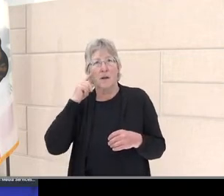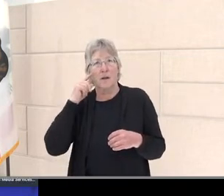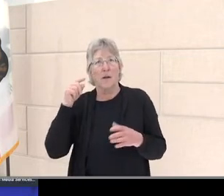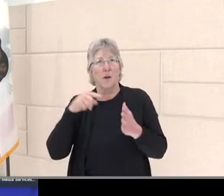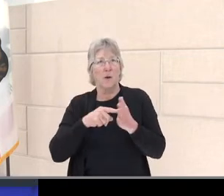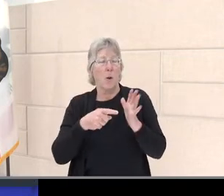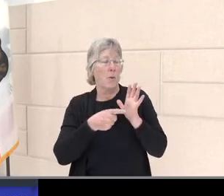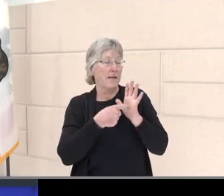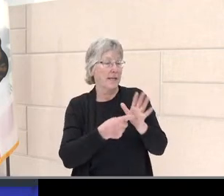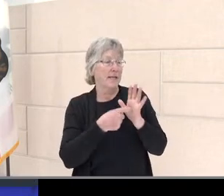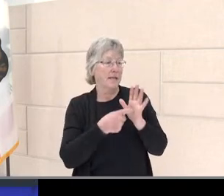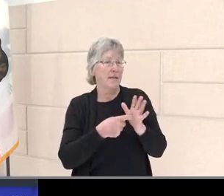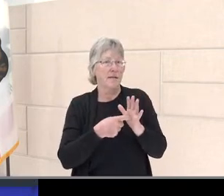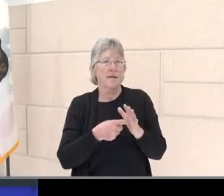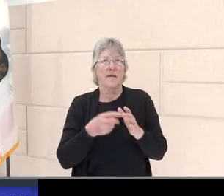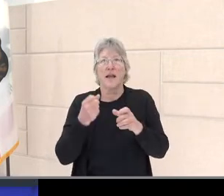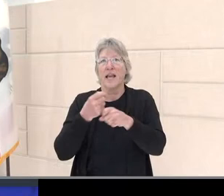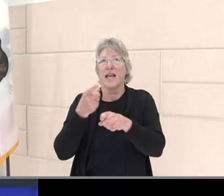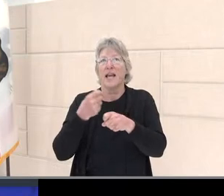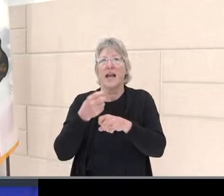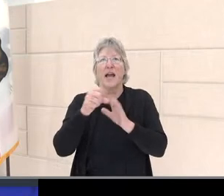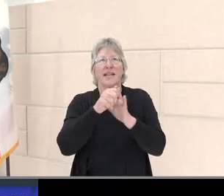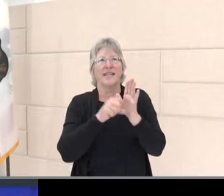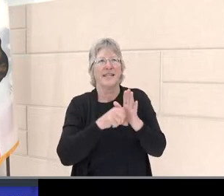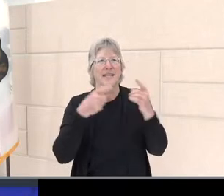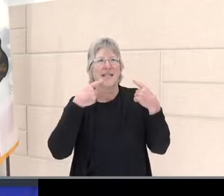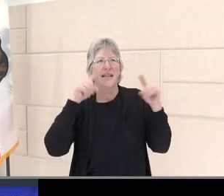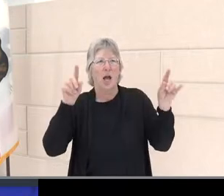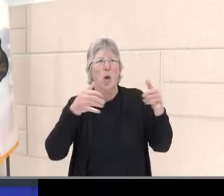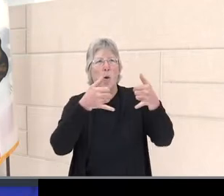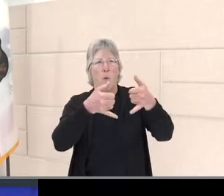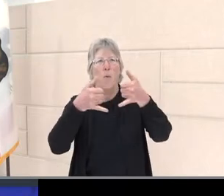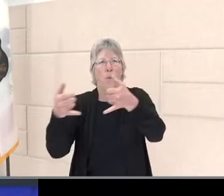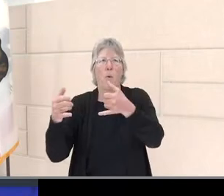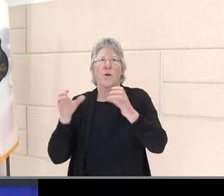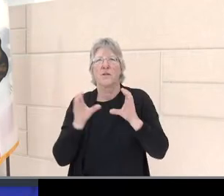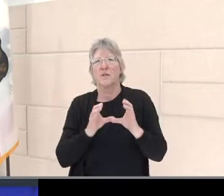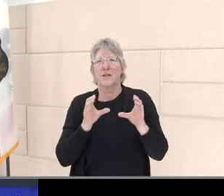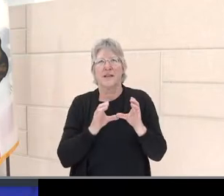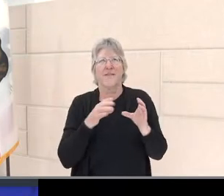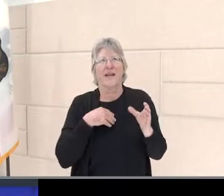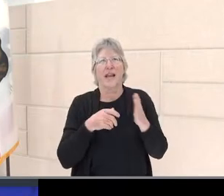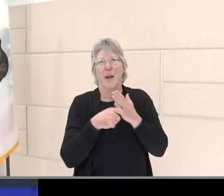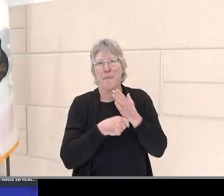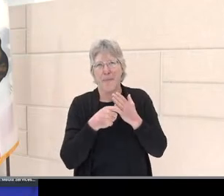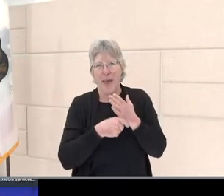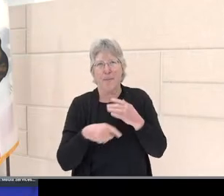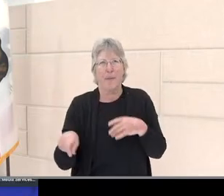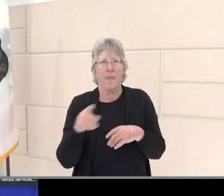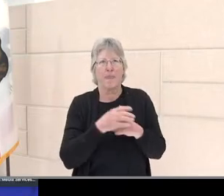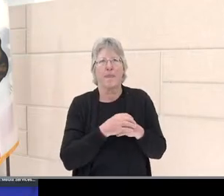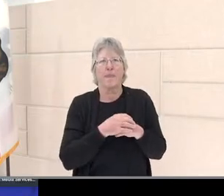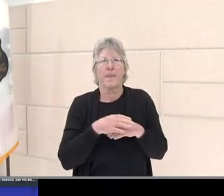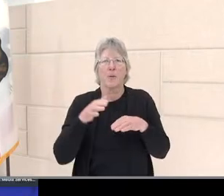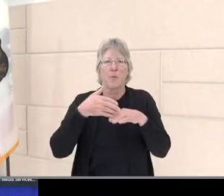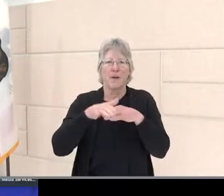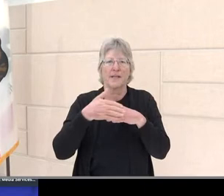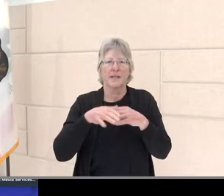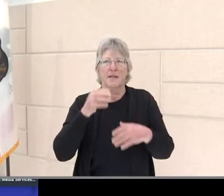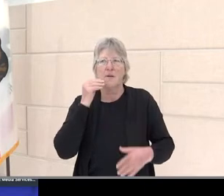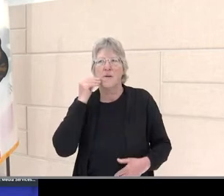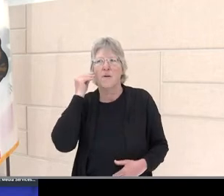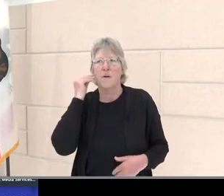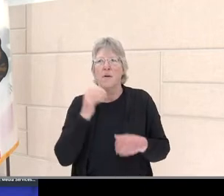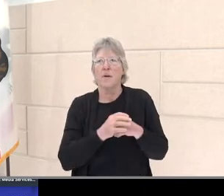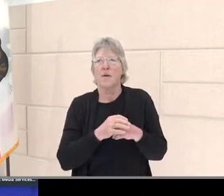ក៏ប៉ុន្តែរក្សាជាសុវត្ថិភាពយើងឃើញហើយគឺថានៅក្នុង slide នេះគឺជាសញ្ញាបត្រ